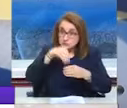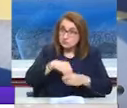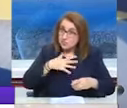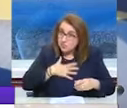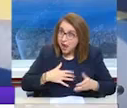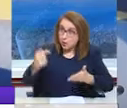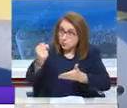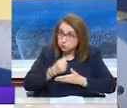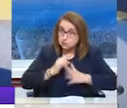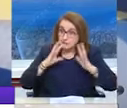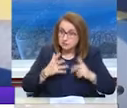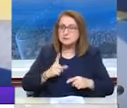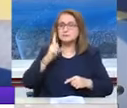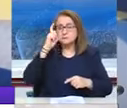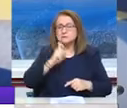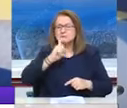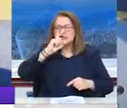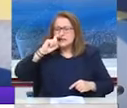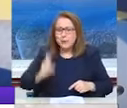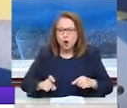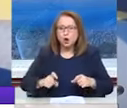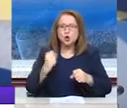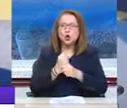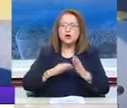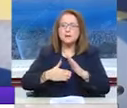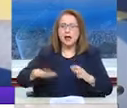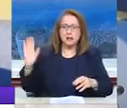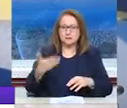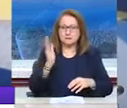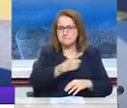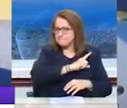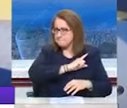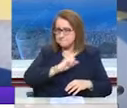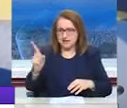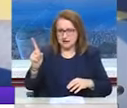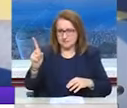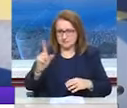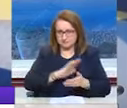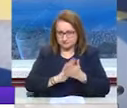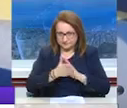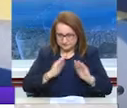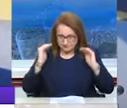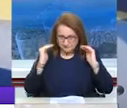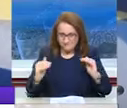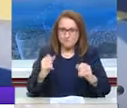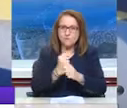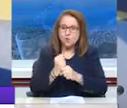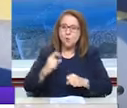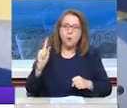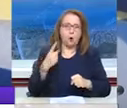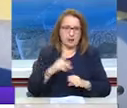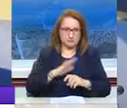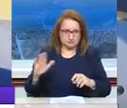οποία ισχύει από την χρονική στιγμή ολοκλήρωσης των σημερινών ανακοινώσεών μας.